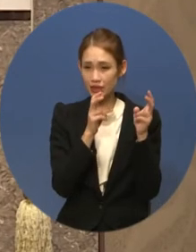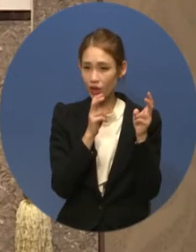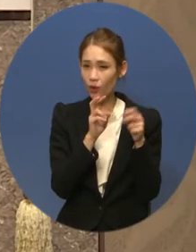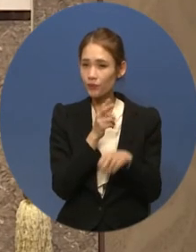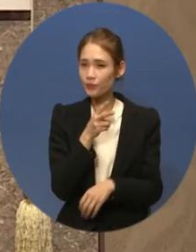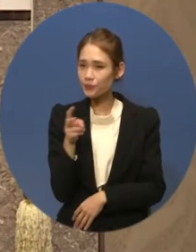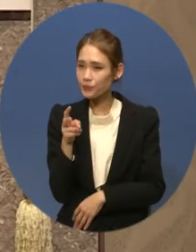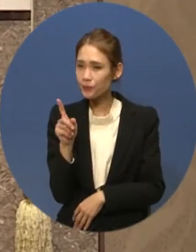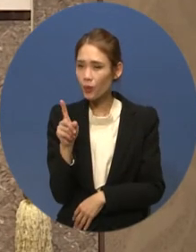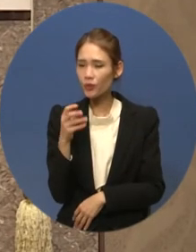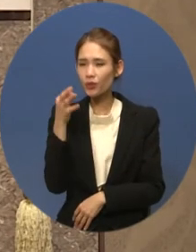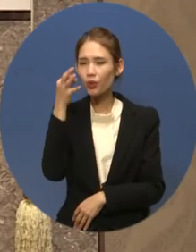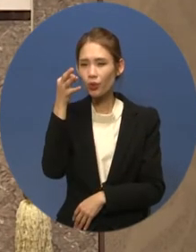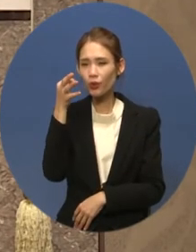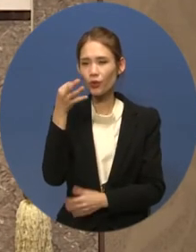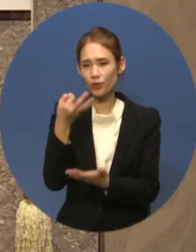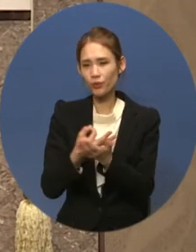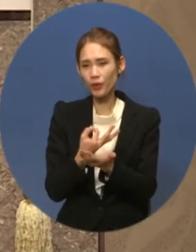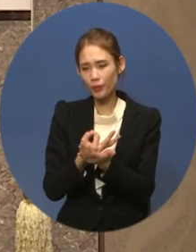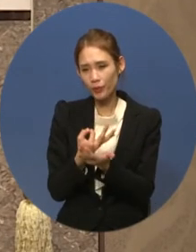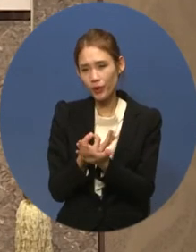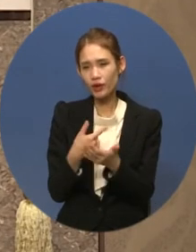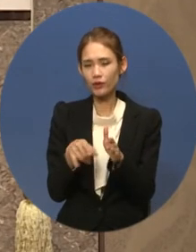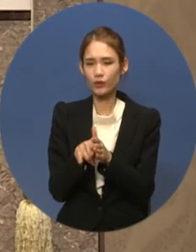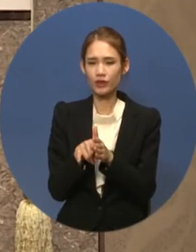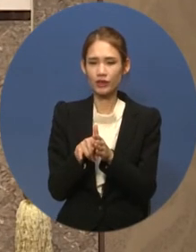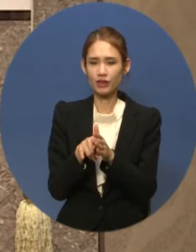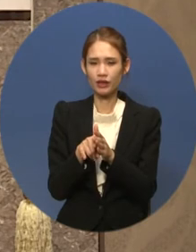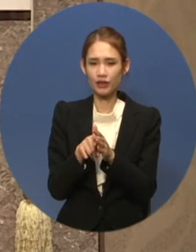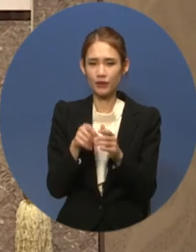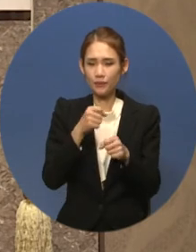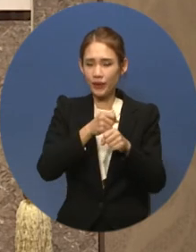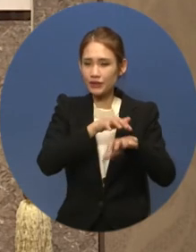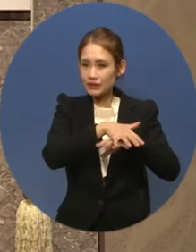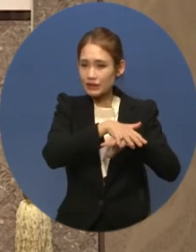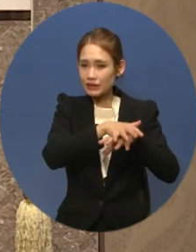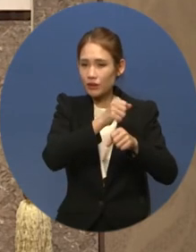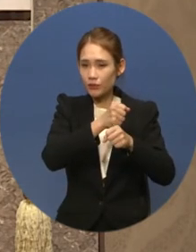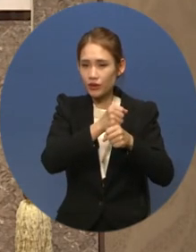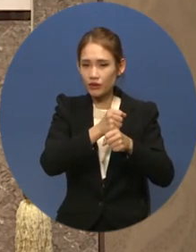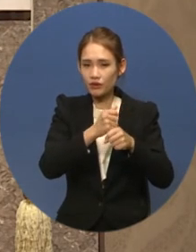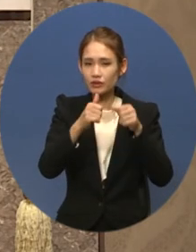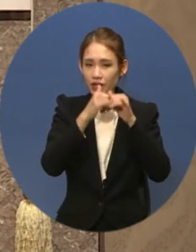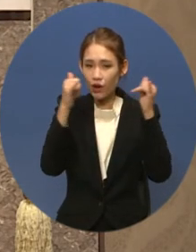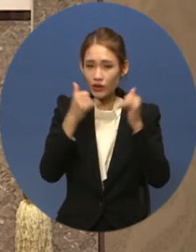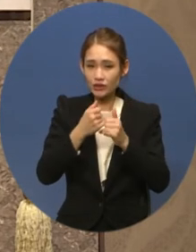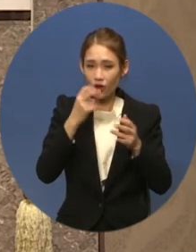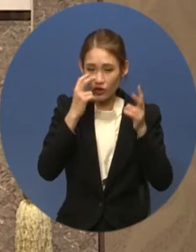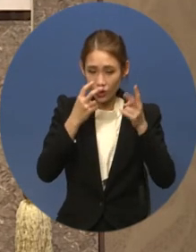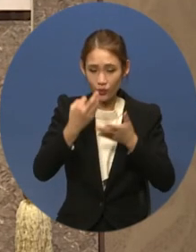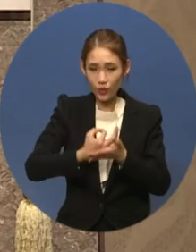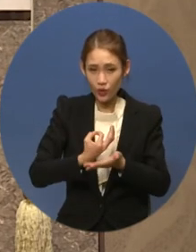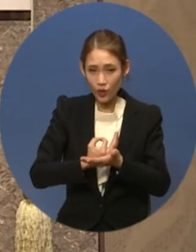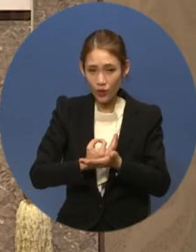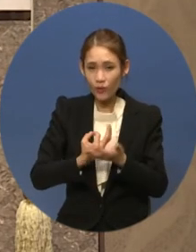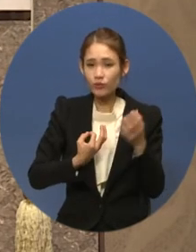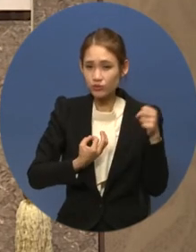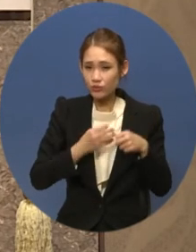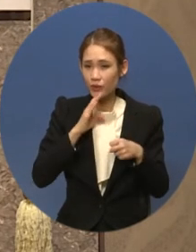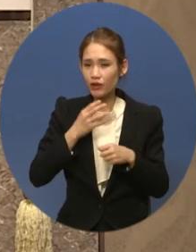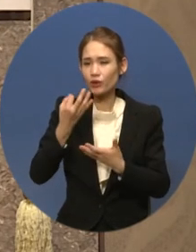돈을 벌기 위해서 만들어진 조직이라고 생각들을 하지 5 사회적 기업도 돈을 법니다 돈을 벌지 못하면 문을 닫아야